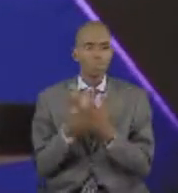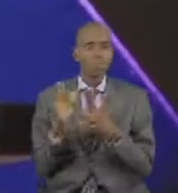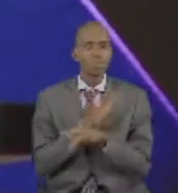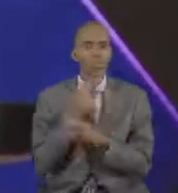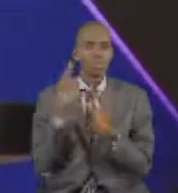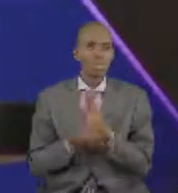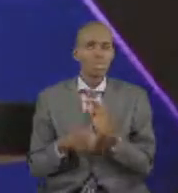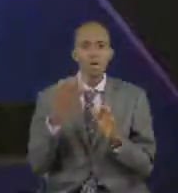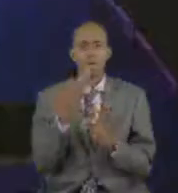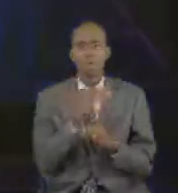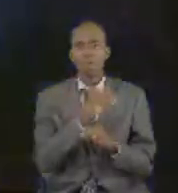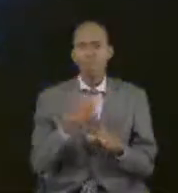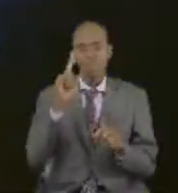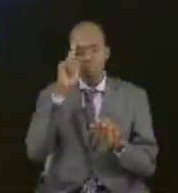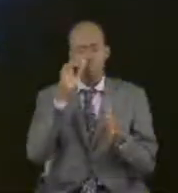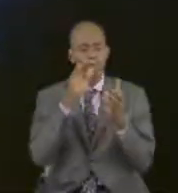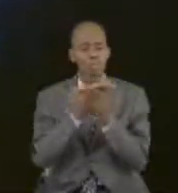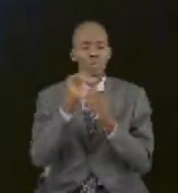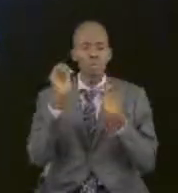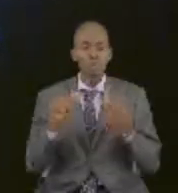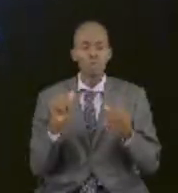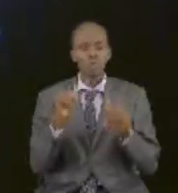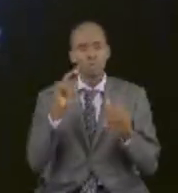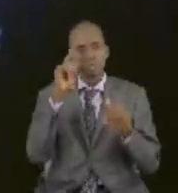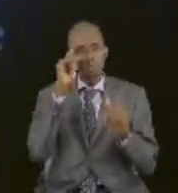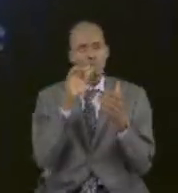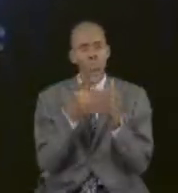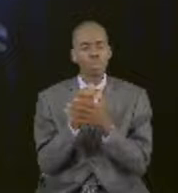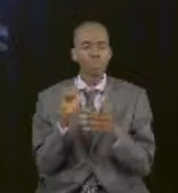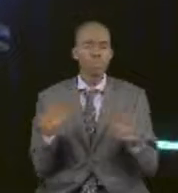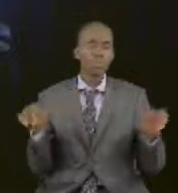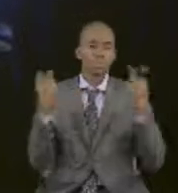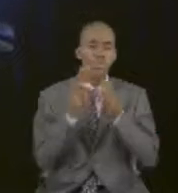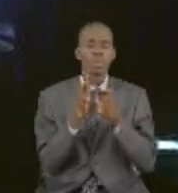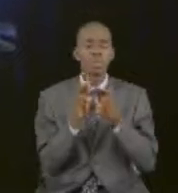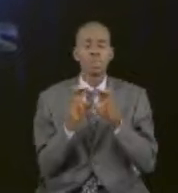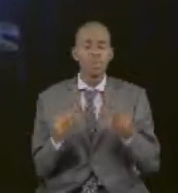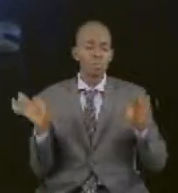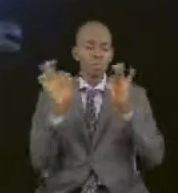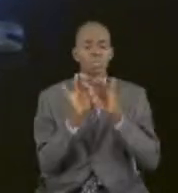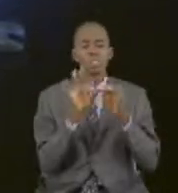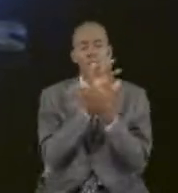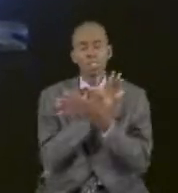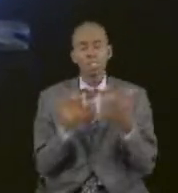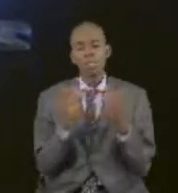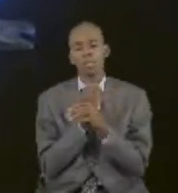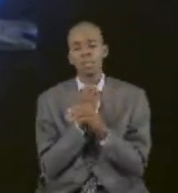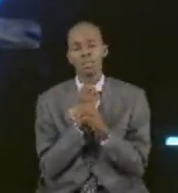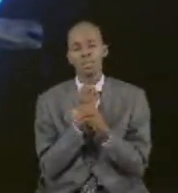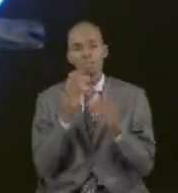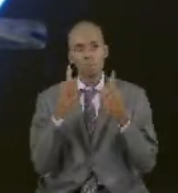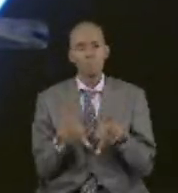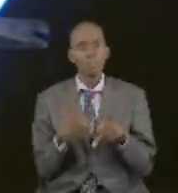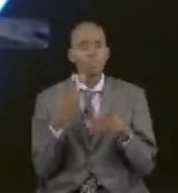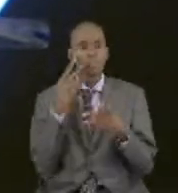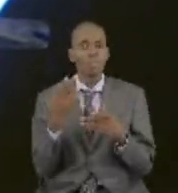il a manifesté la véracité, la fiabilité d'un saint fiable et lavé. Maintenant, les choses